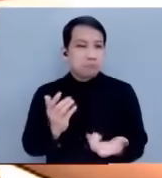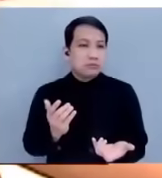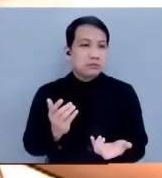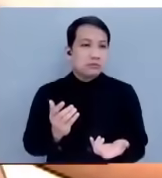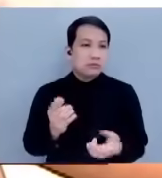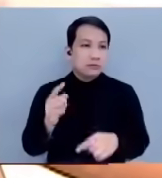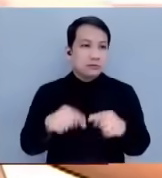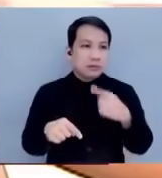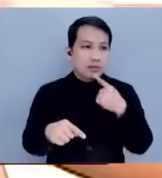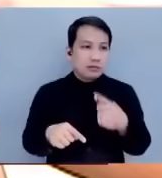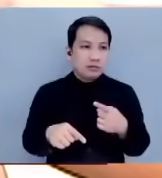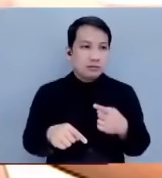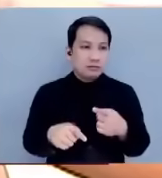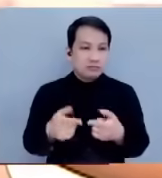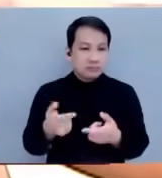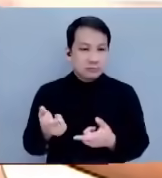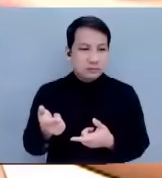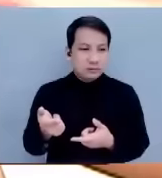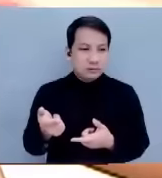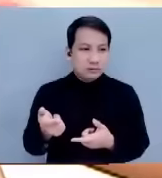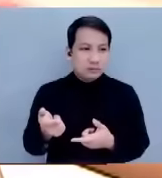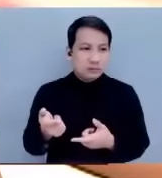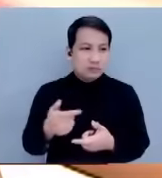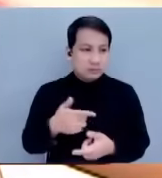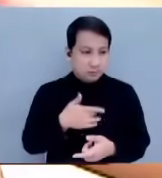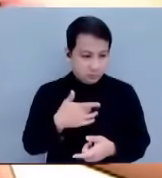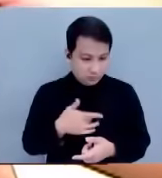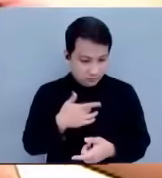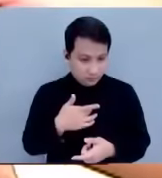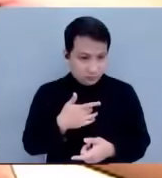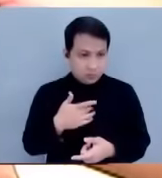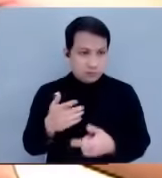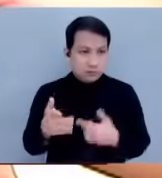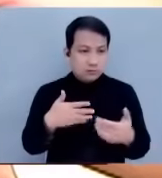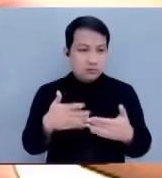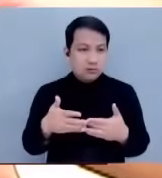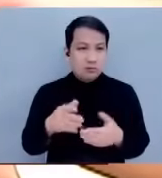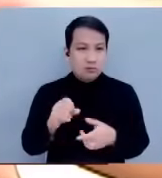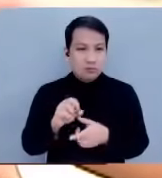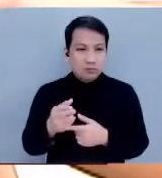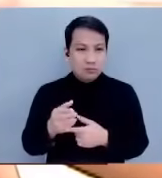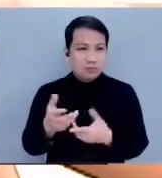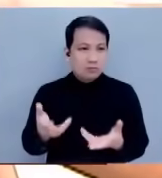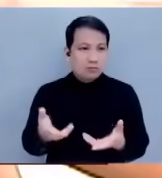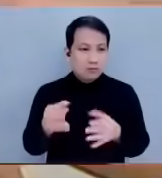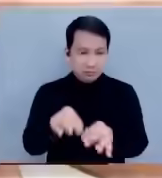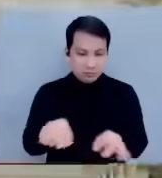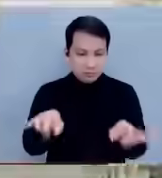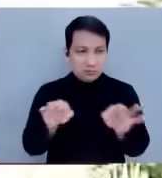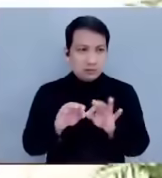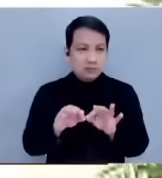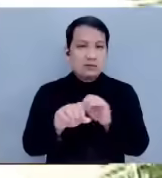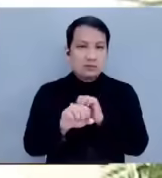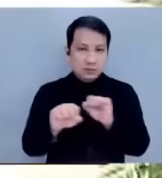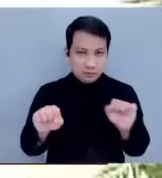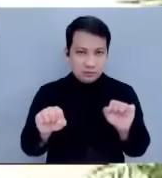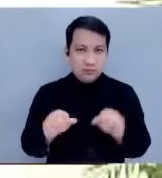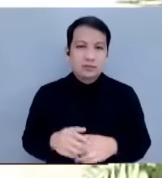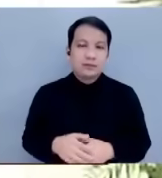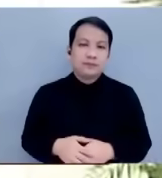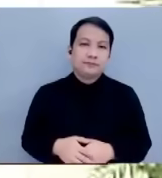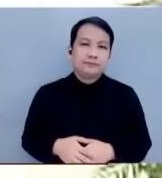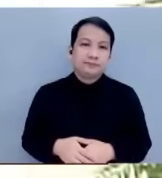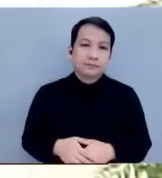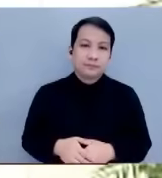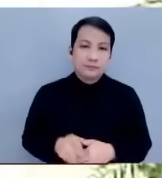sila, may nararamdaman ba sila o wala. Ang importante, safety rin. Dito sa